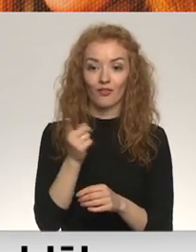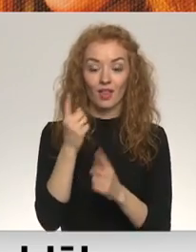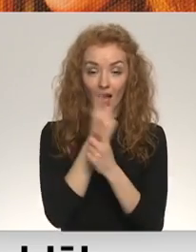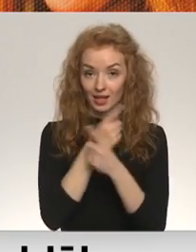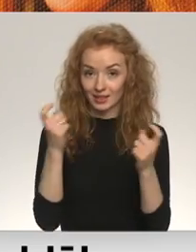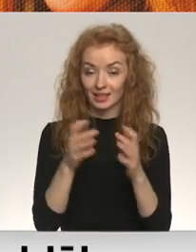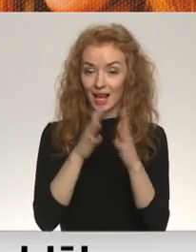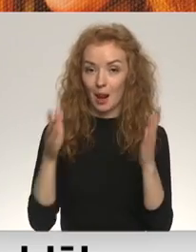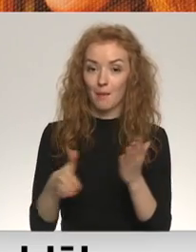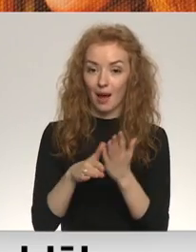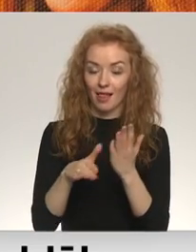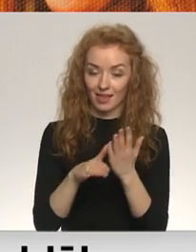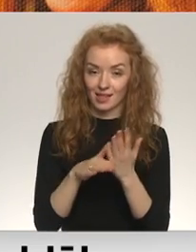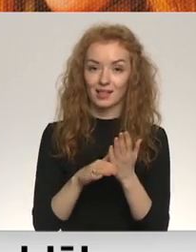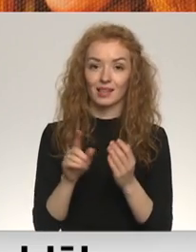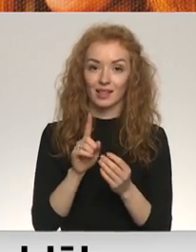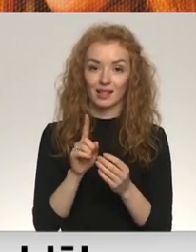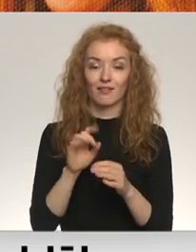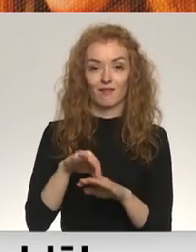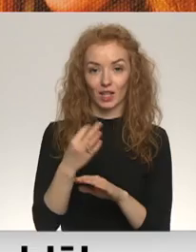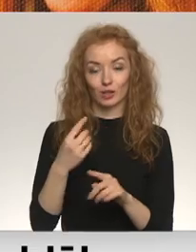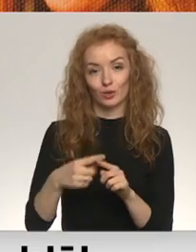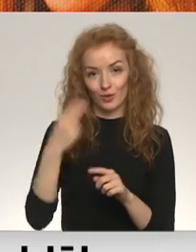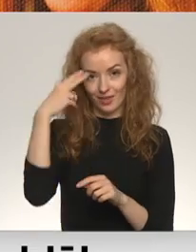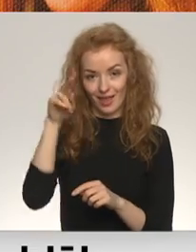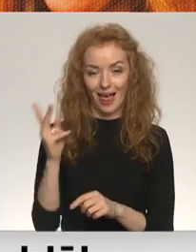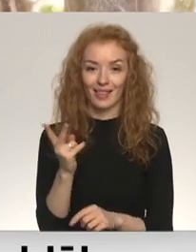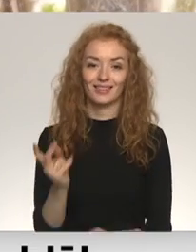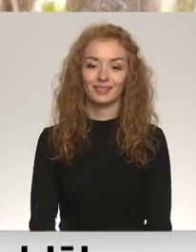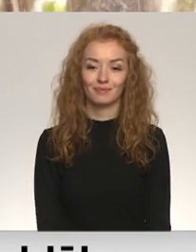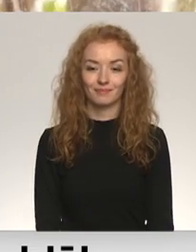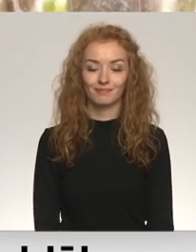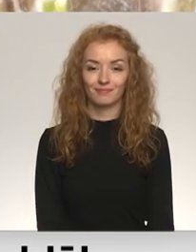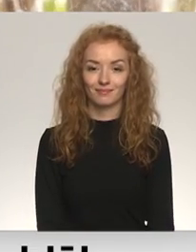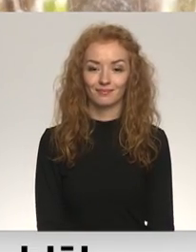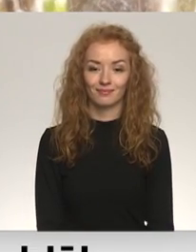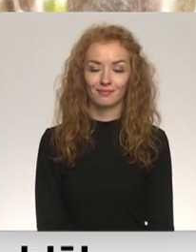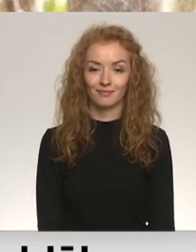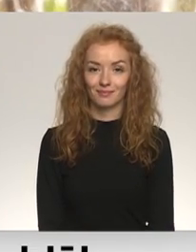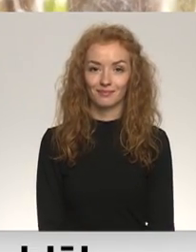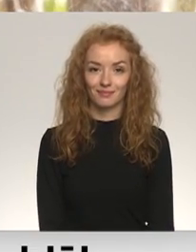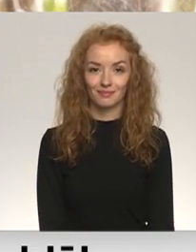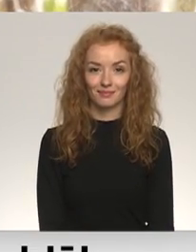ka lieli palīgi motivēšanā ir arī vīrs Kristaps un dēls Gustavs. Ieva Benefeldalans, Peršavicu, Skrundas televīzija.